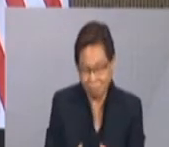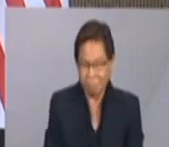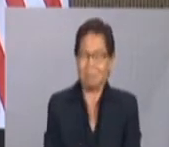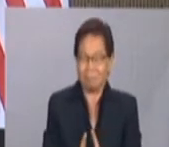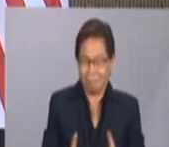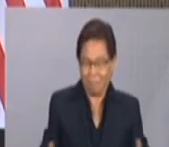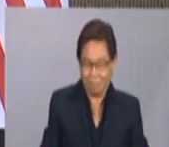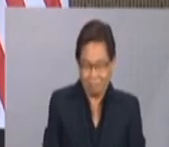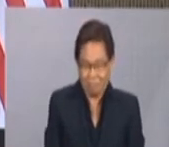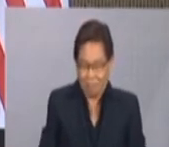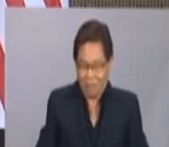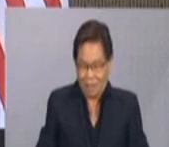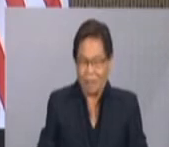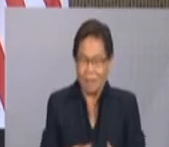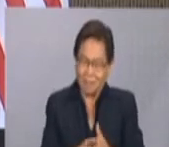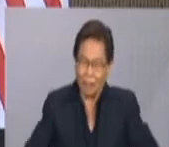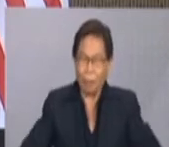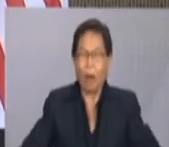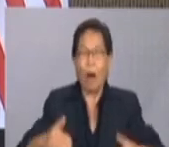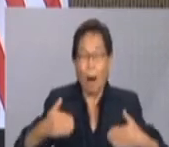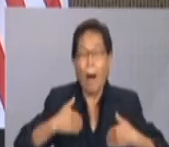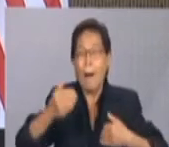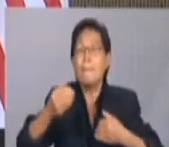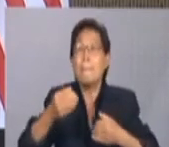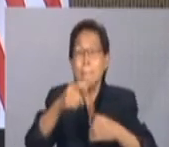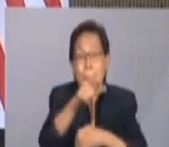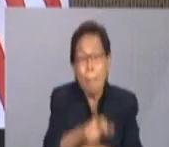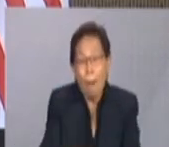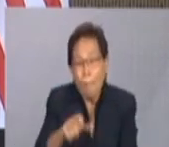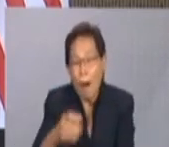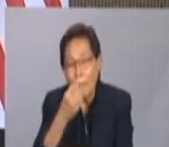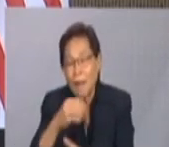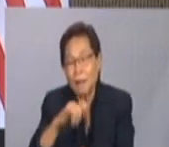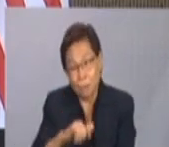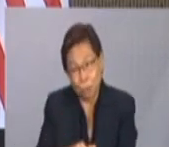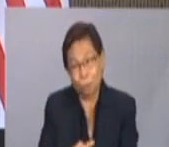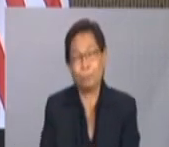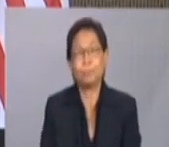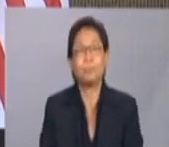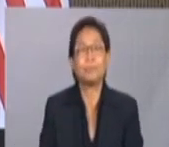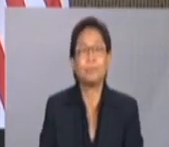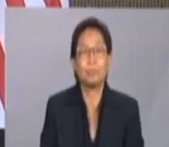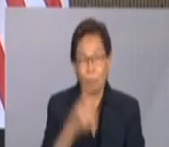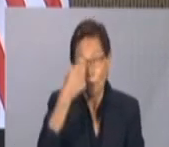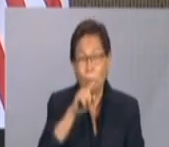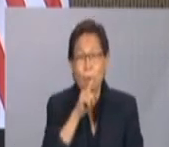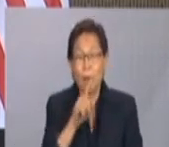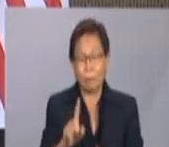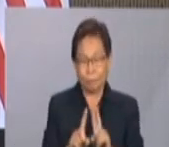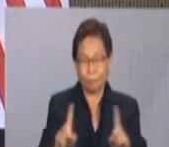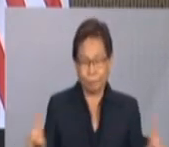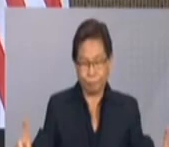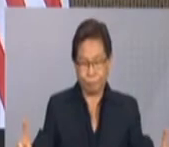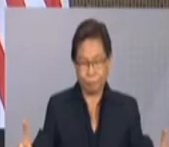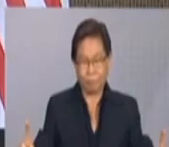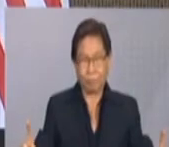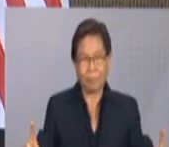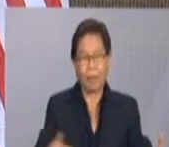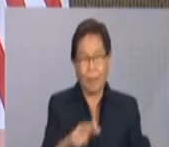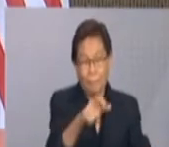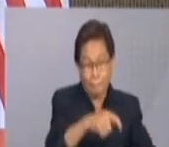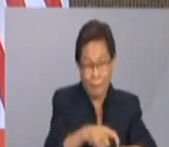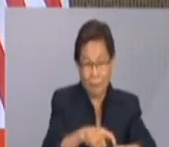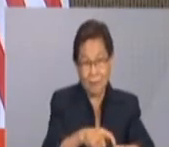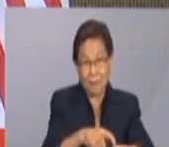antara pelanggan yang makan disitu hanya Hai untuk pastikan penjarakan sosial ketika pelanggan